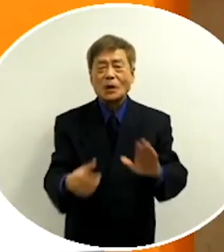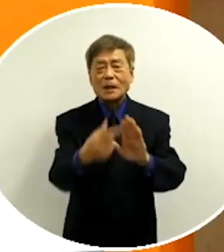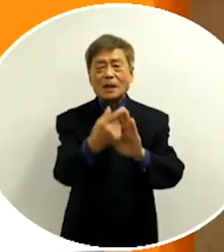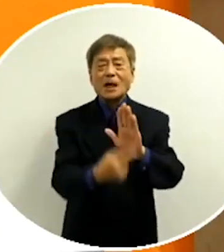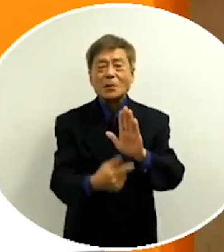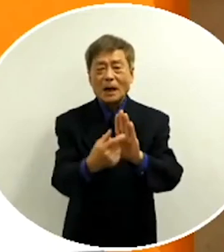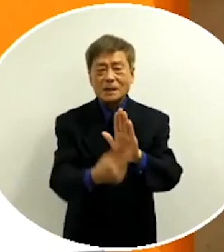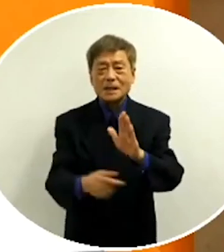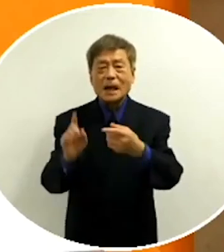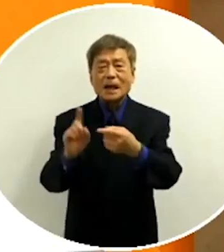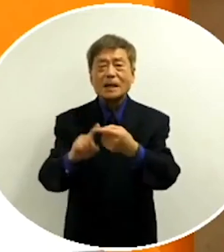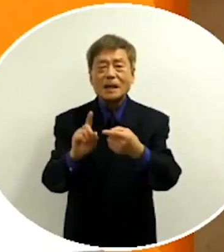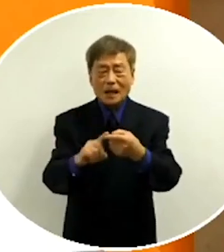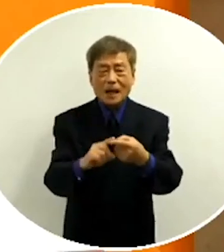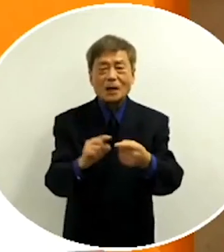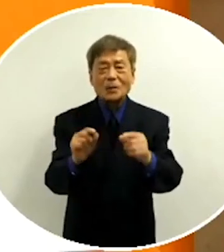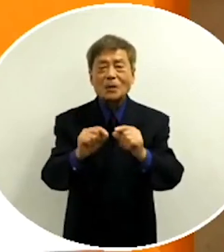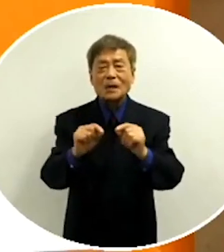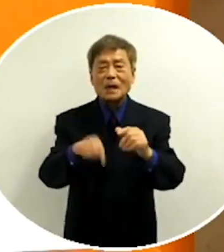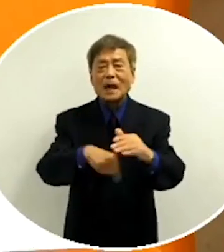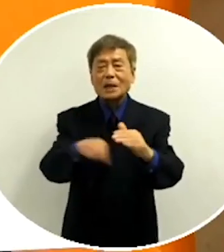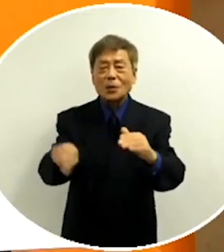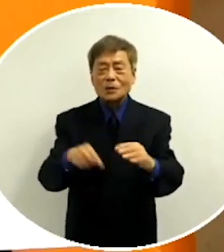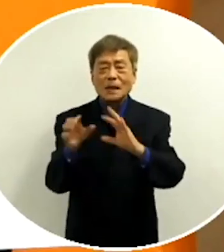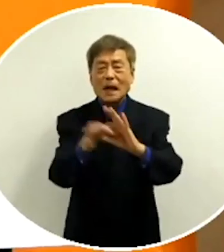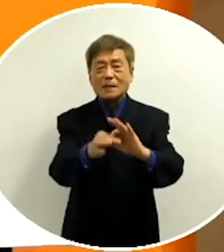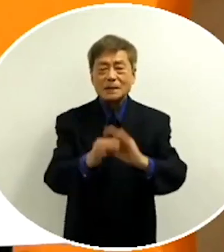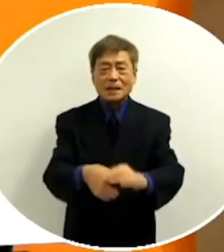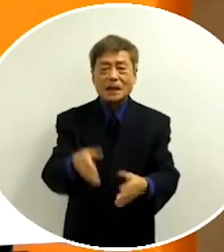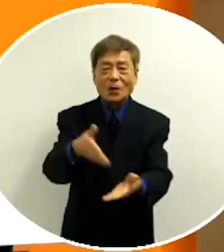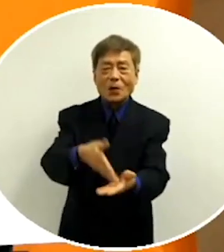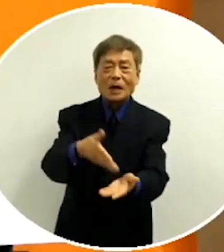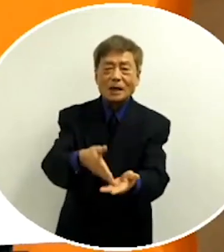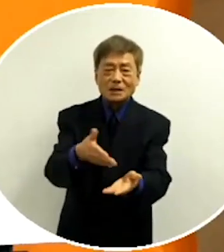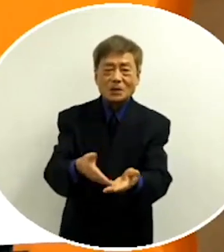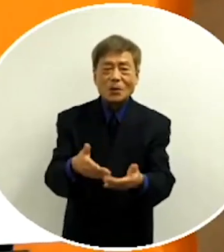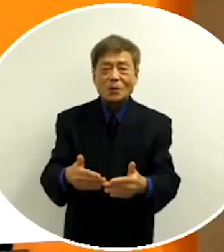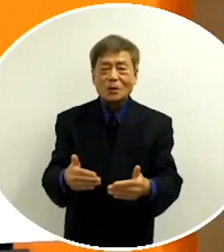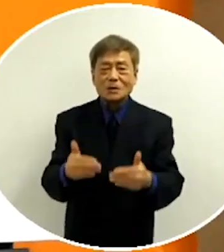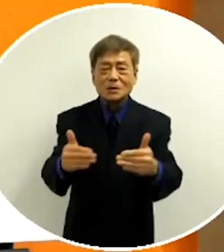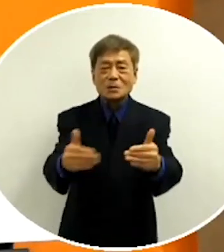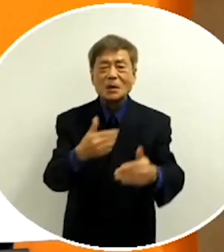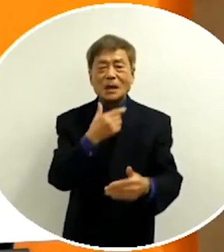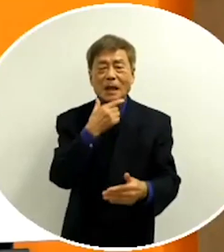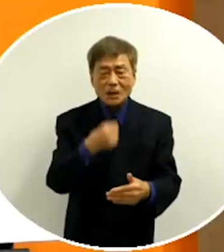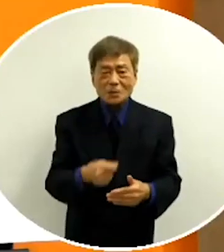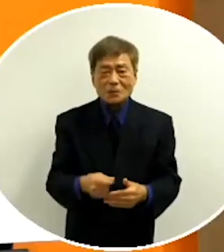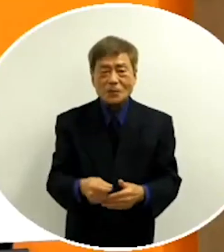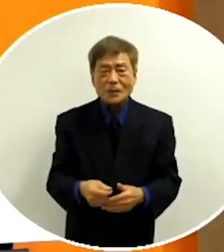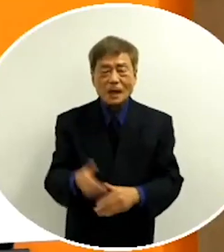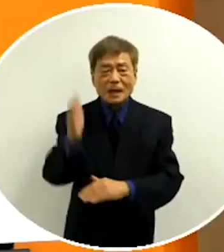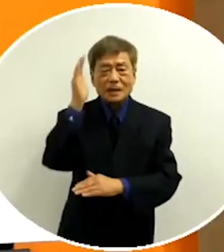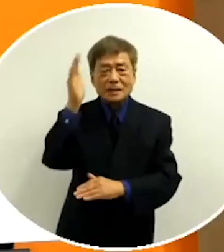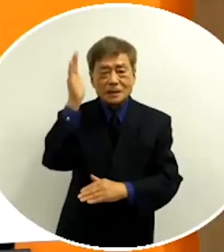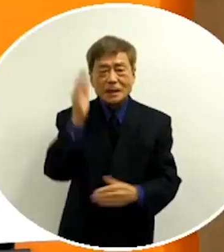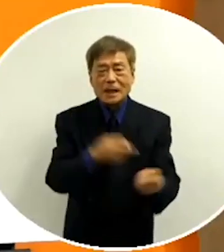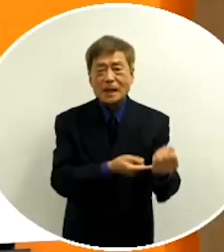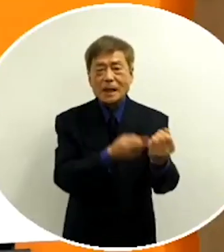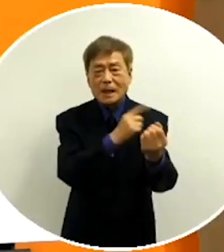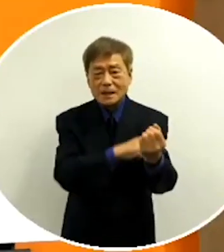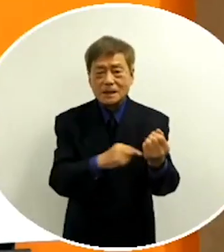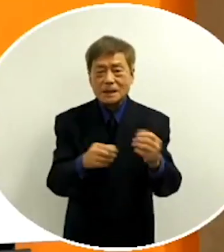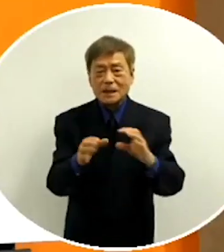国有財産の処分もそうだし学校法人の認可もそうだしなんだかその政権の近いところにいるお友達が